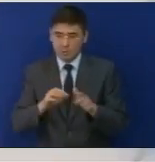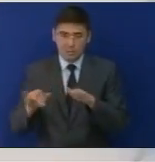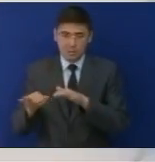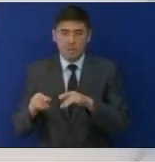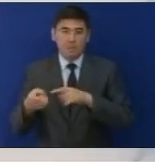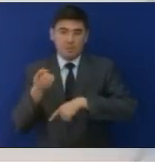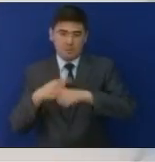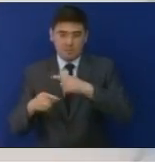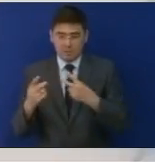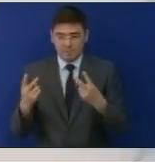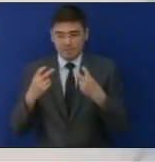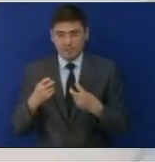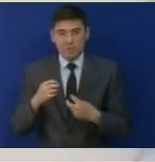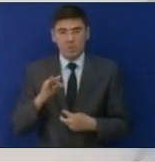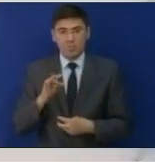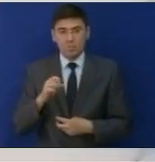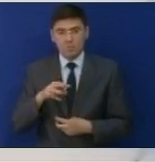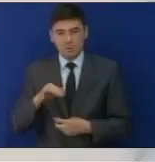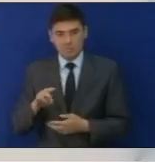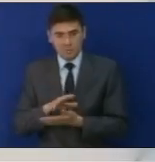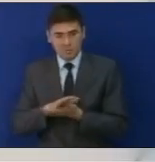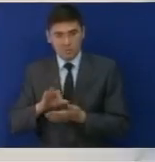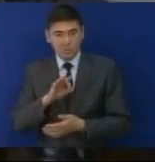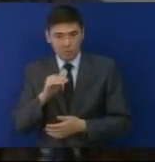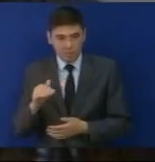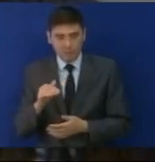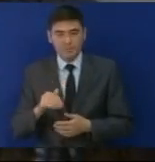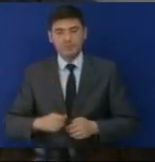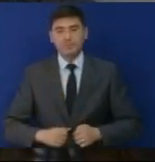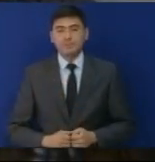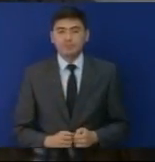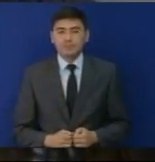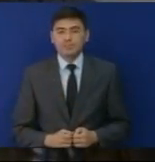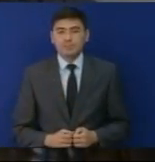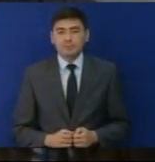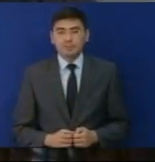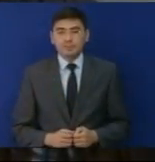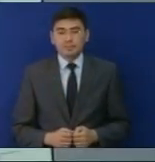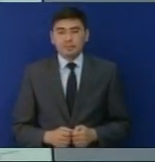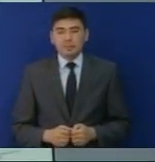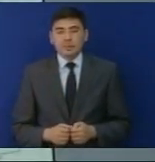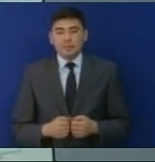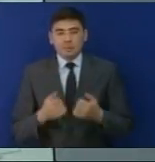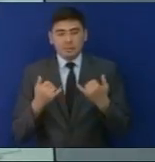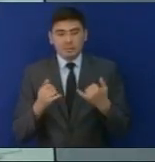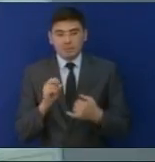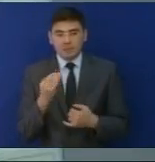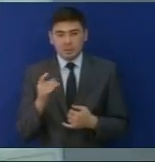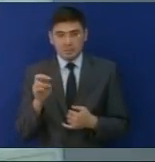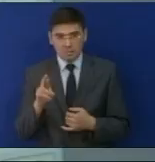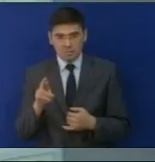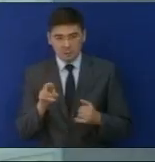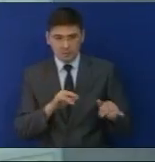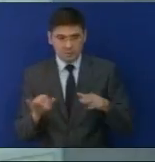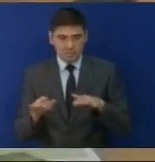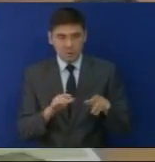оперативно-профилактическое мероприятие «Уралман». Оперативно-профилактическое мероприятие «Уралман» проходит